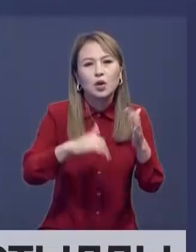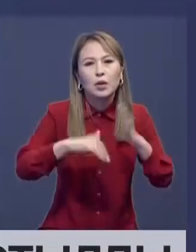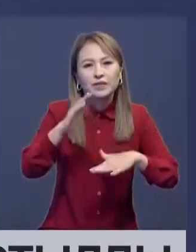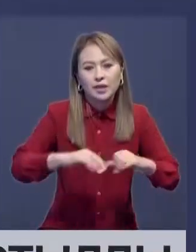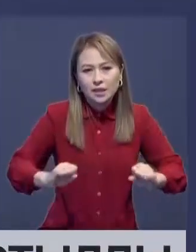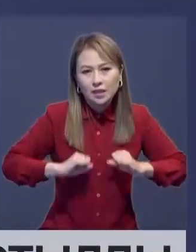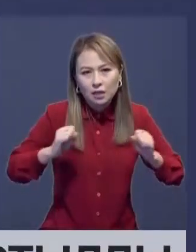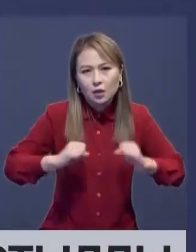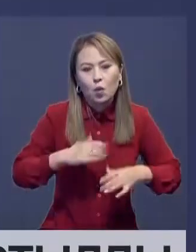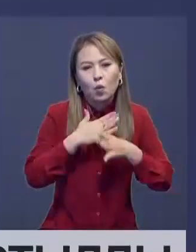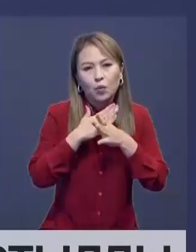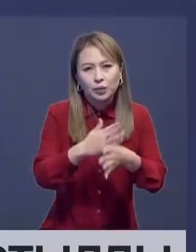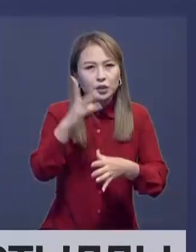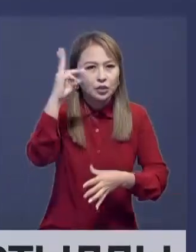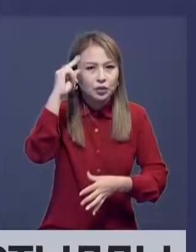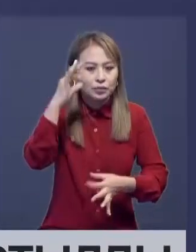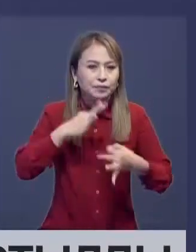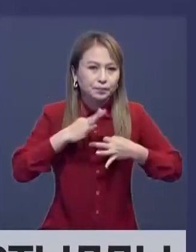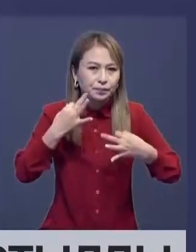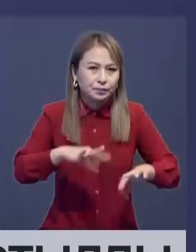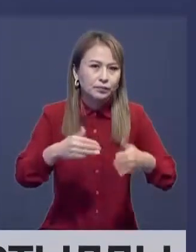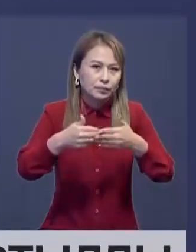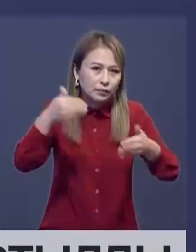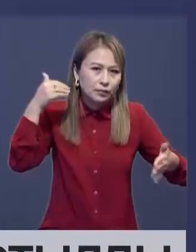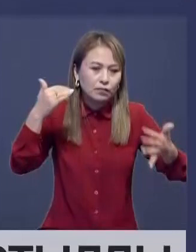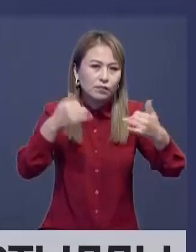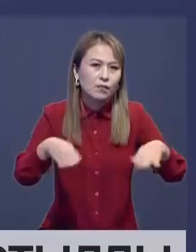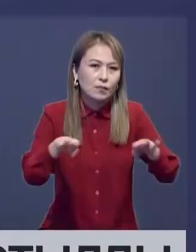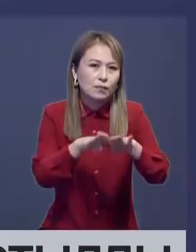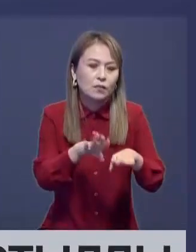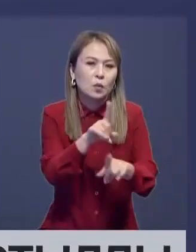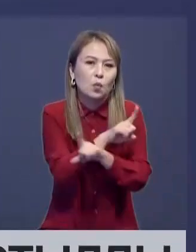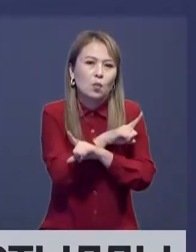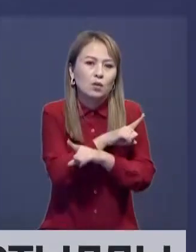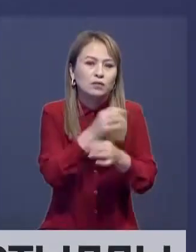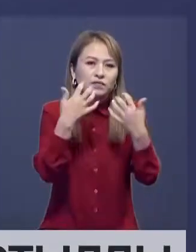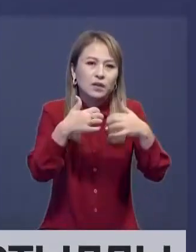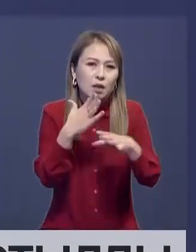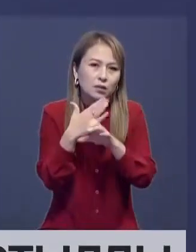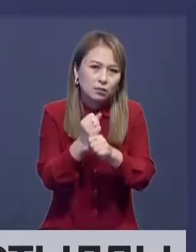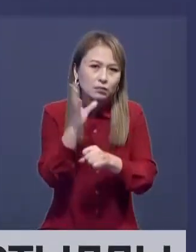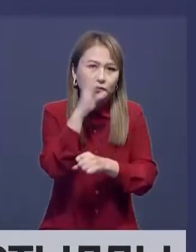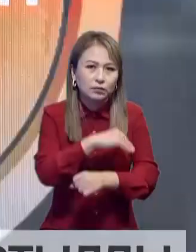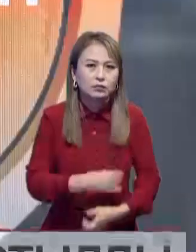тек гуманитарлық үзіліс мерзімін барынша созу. Тым болмаса осылай өлім санын азайталамыз.